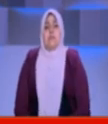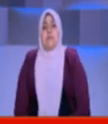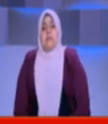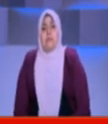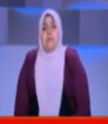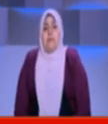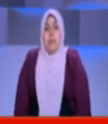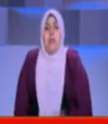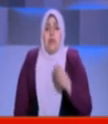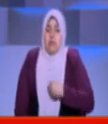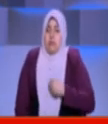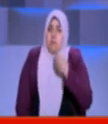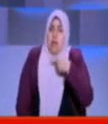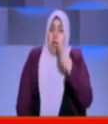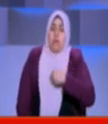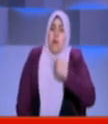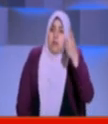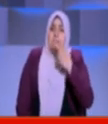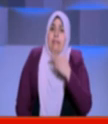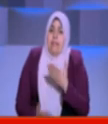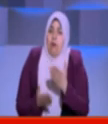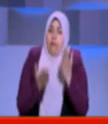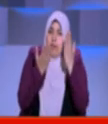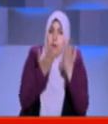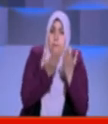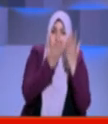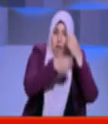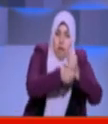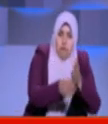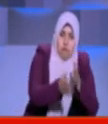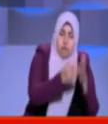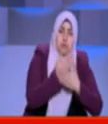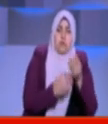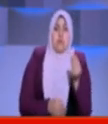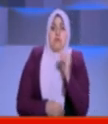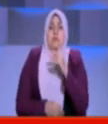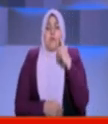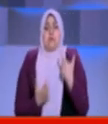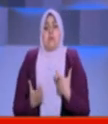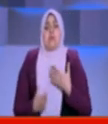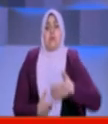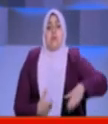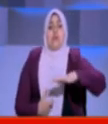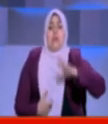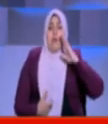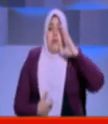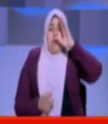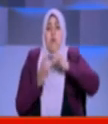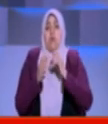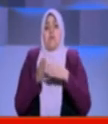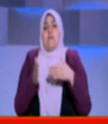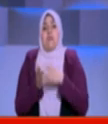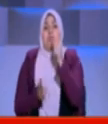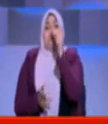له التوفيق وقال إن هناك تحديات كبيرة ينتظرها العراقيون منه، وصفه في النهاية بأنه الشخصية